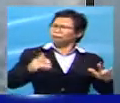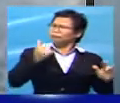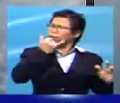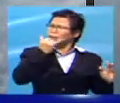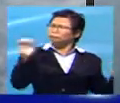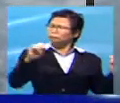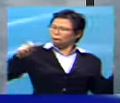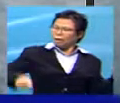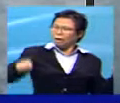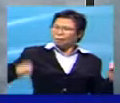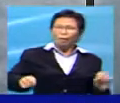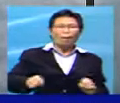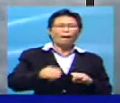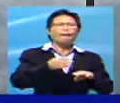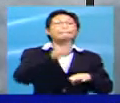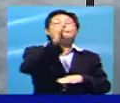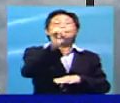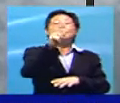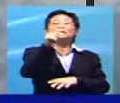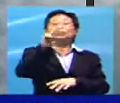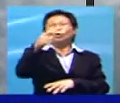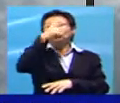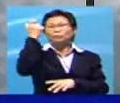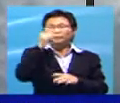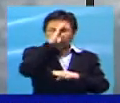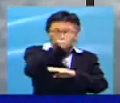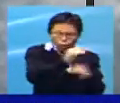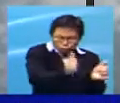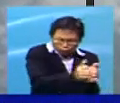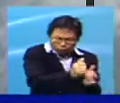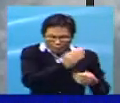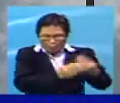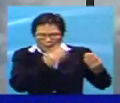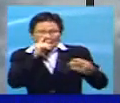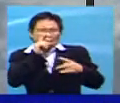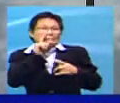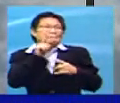di Mahkamah Majistret Bentong atas tuduhan bersubahat berkelakuan lucah.